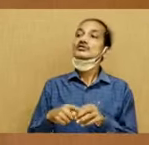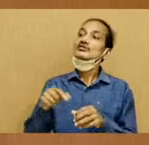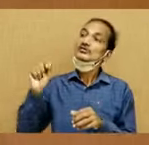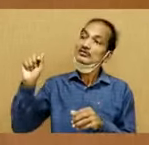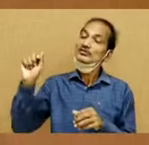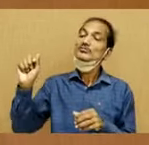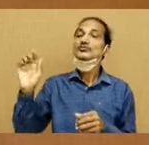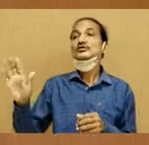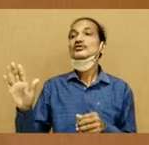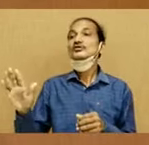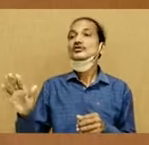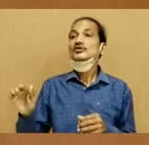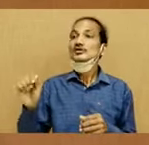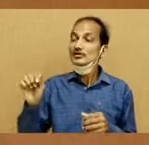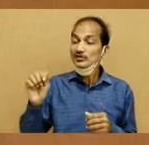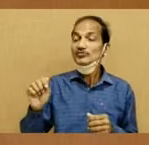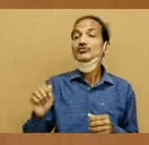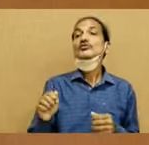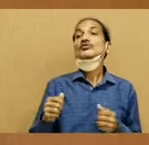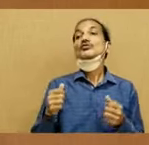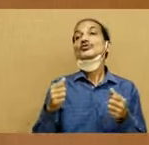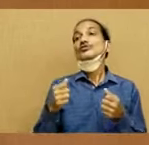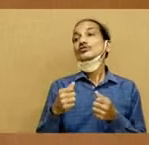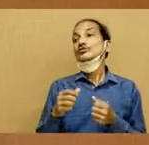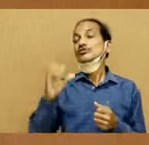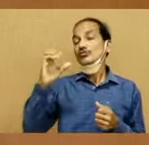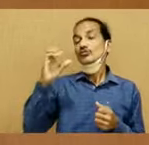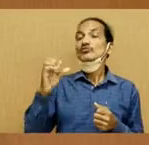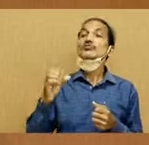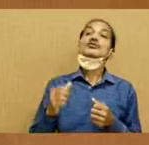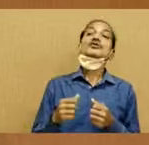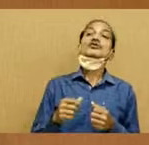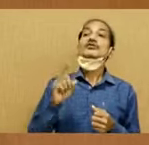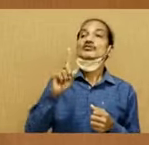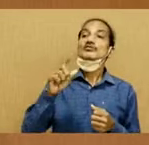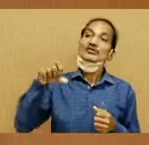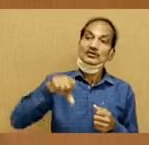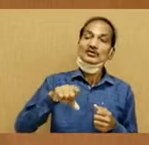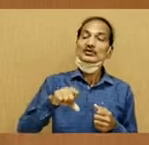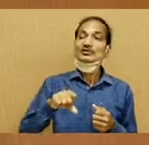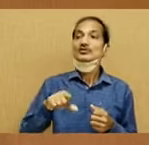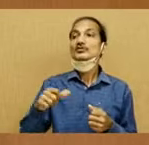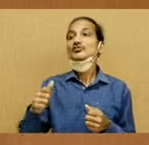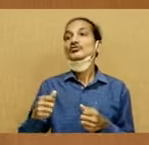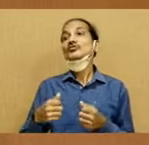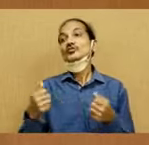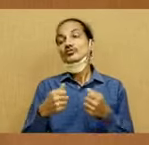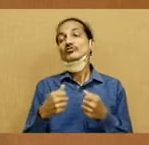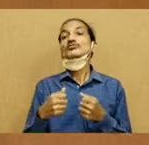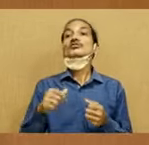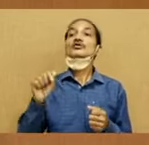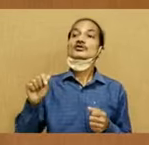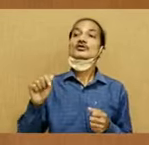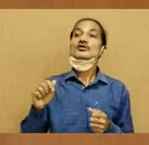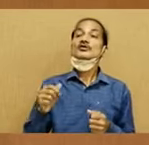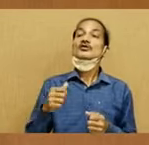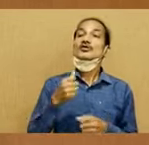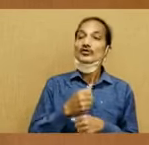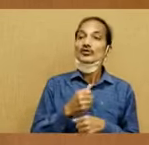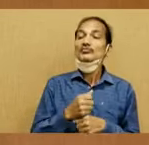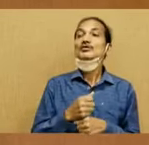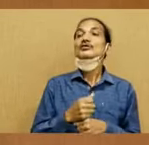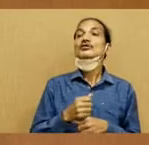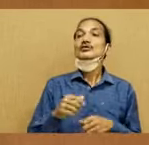ପାଇଁ ସରକାରଙ୍କ ଦ୍ୱାରା ଯୁଦ୍ଧକାଳୀନ ଭିତ୍ତିରେ ପ୍ରସ୍ତୁତ ହେଉଥିବା ଭିତ୍ତିଭୂମିକୁ ମହାମାରୀ ପରିବର୍ତ୍ତୀ ସ୍ୱାଭାବିକ